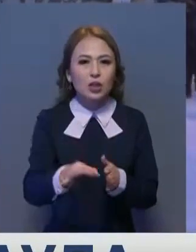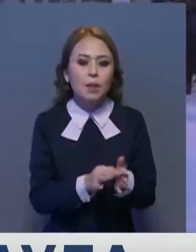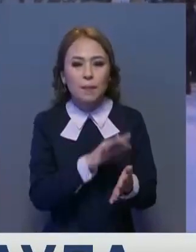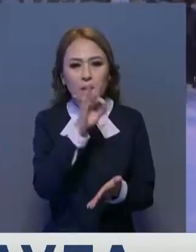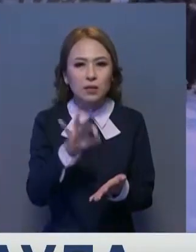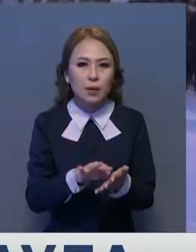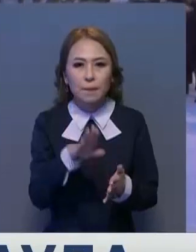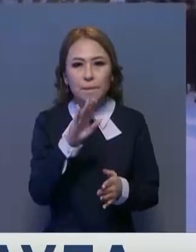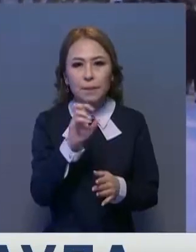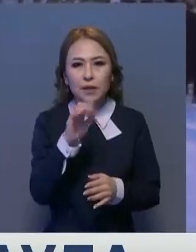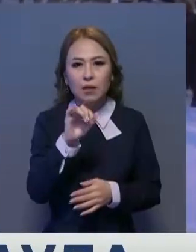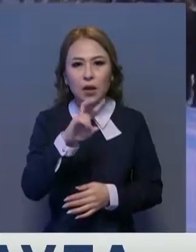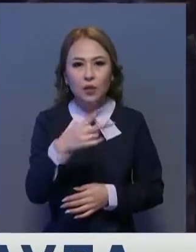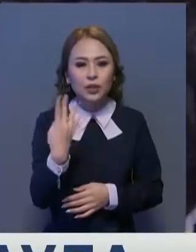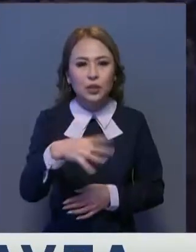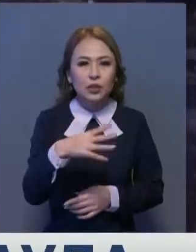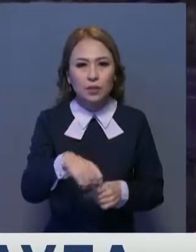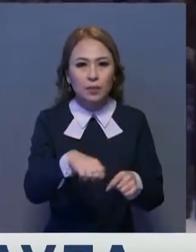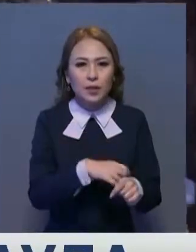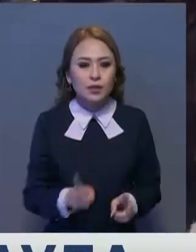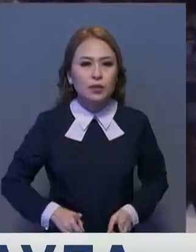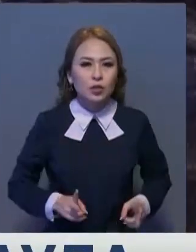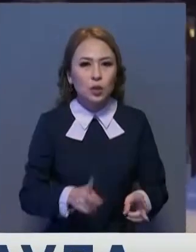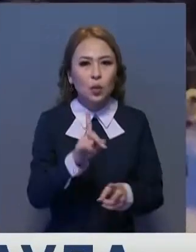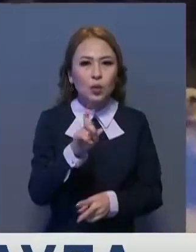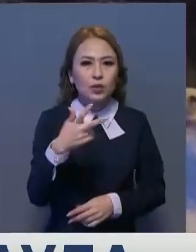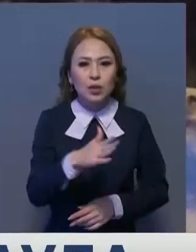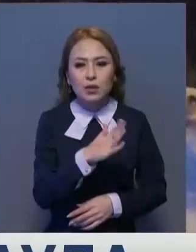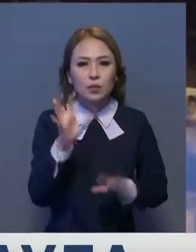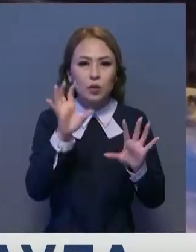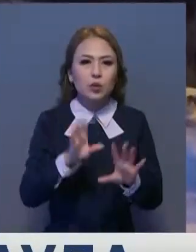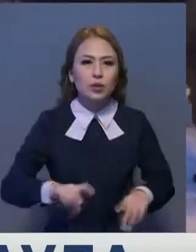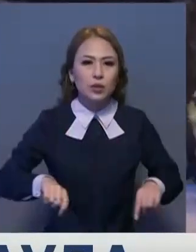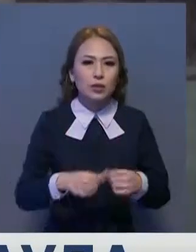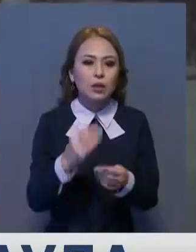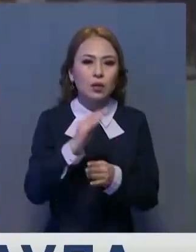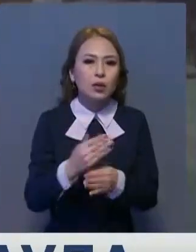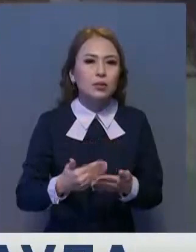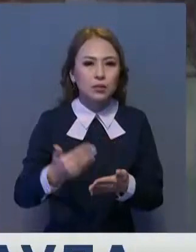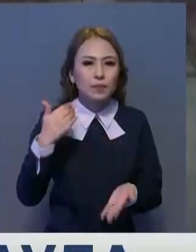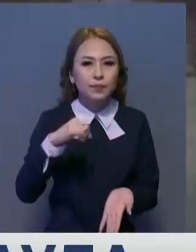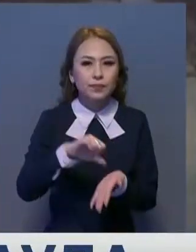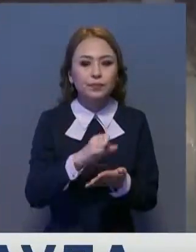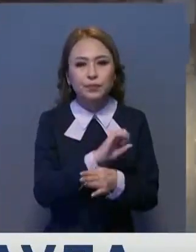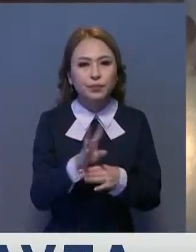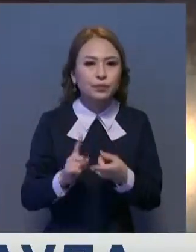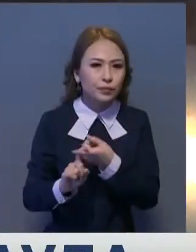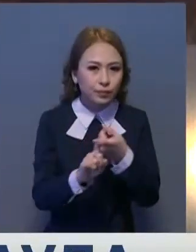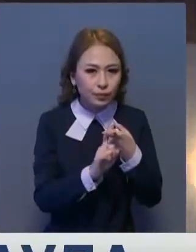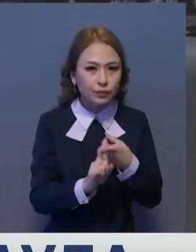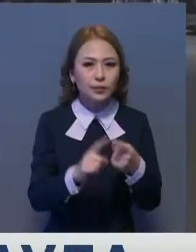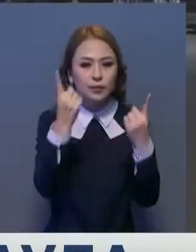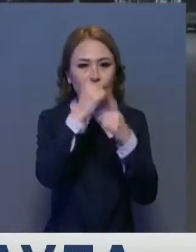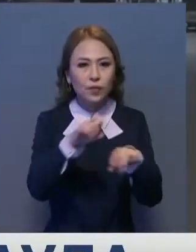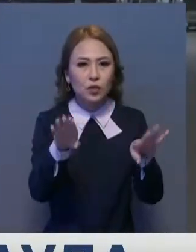жылы жедел мақсаттағы батальон 40 шақты қылмыс пен 130-дан астам заң бұзушылықтың алдын алуға атсалысты. Ал коронавирусқа